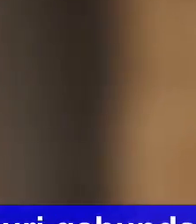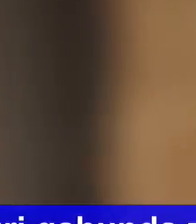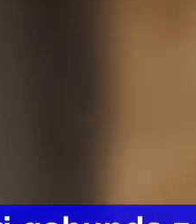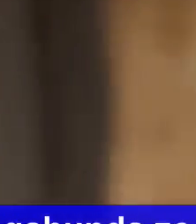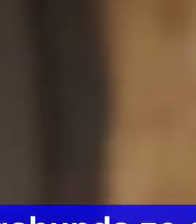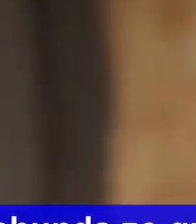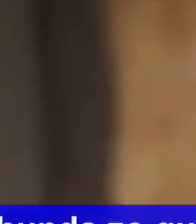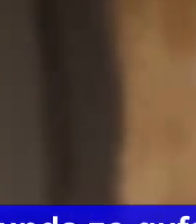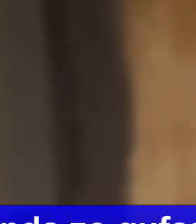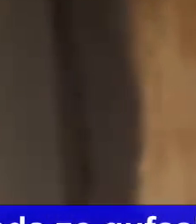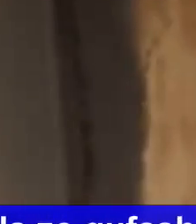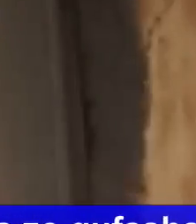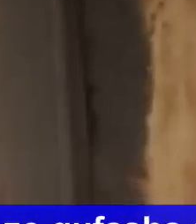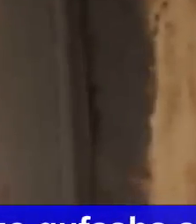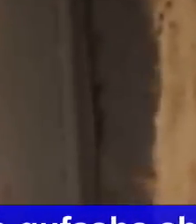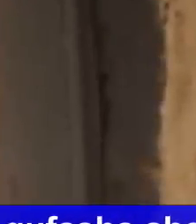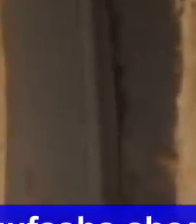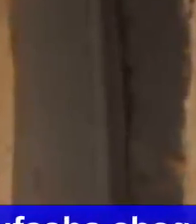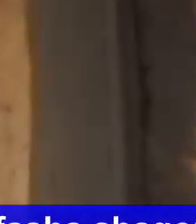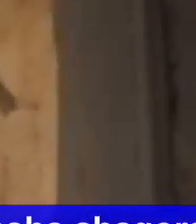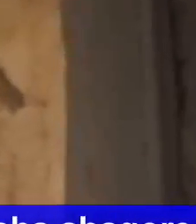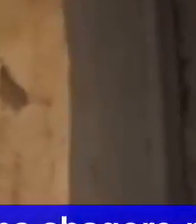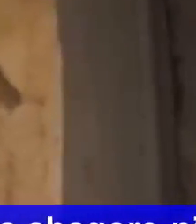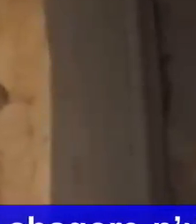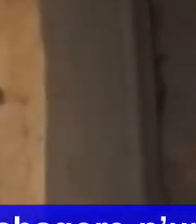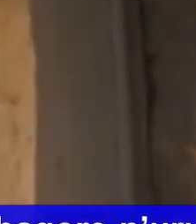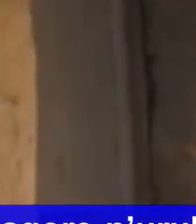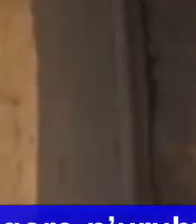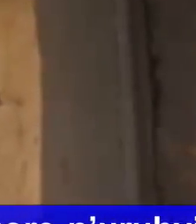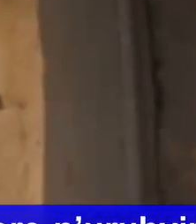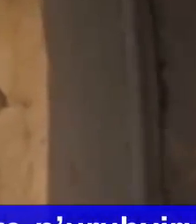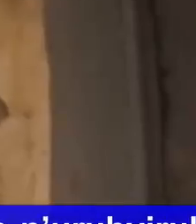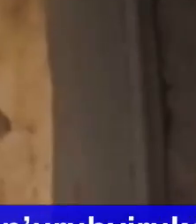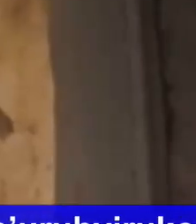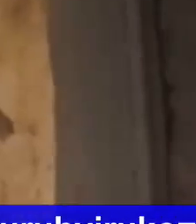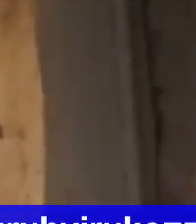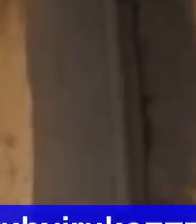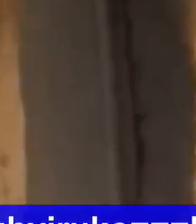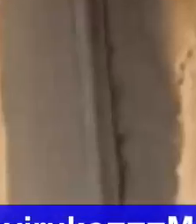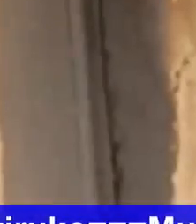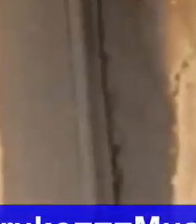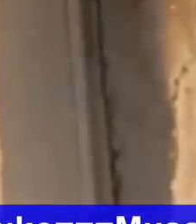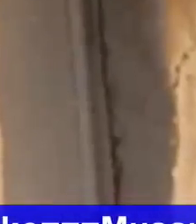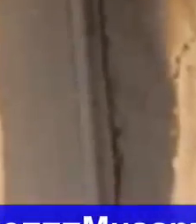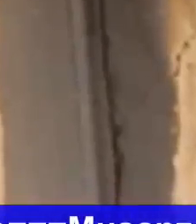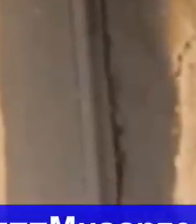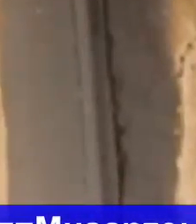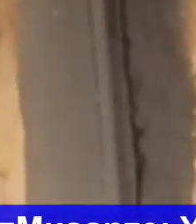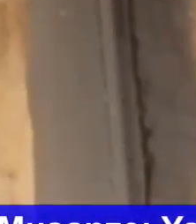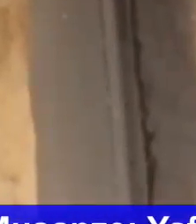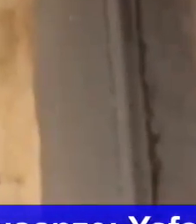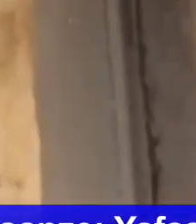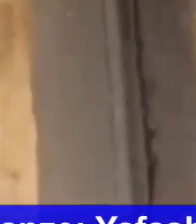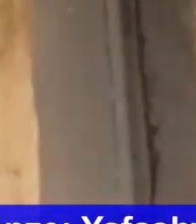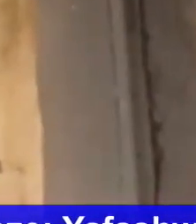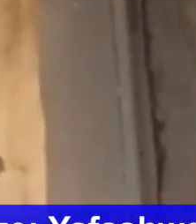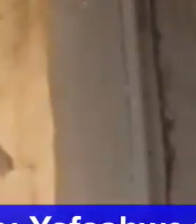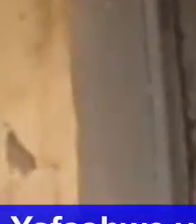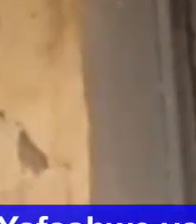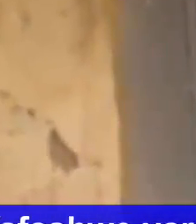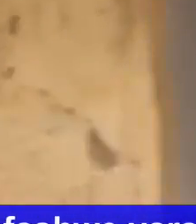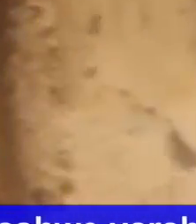Nyarugenge habereye imirwano mu kabari. Akabari karimo gakora mu gihe umujyi wa Kigali uri muri guma mu rugo. Aka kabari